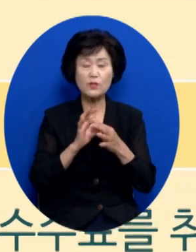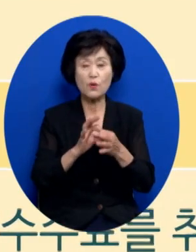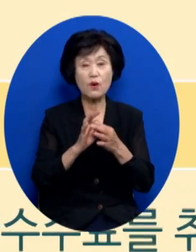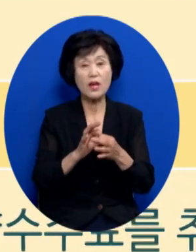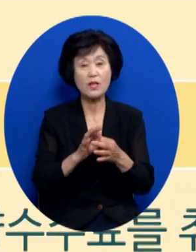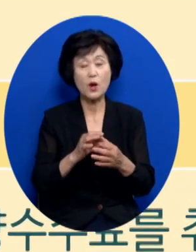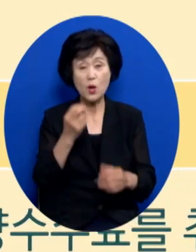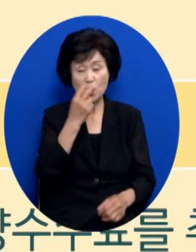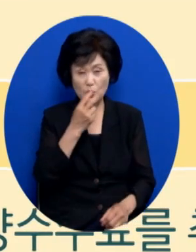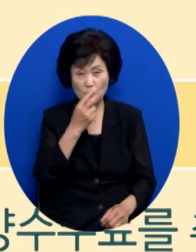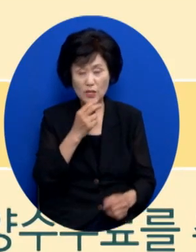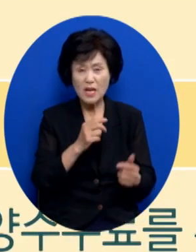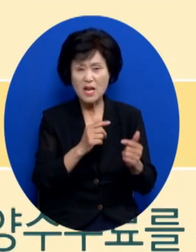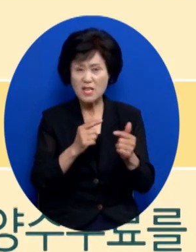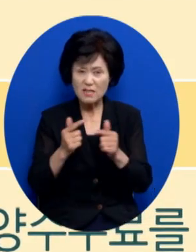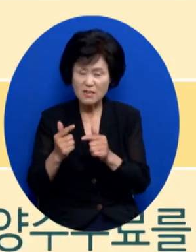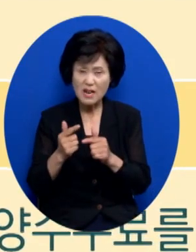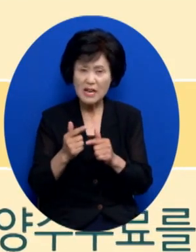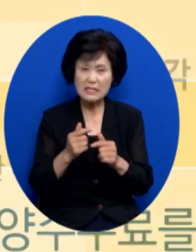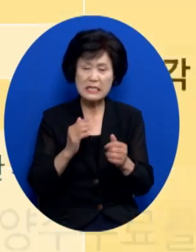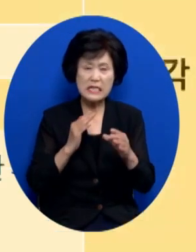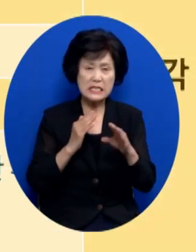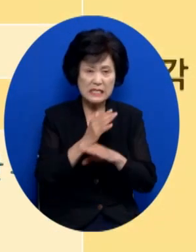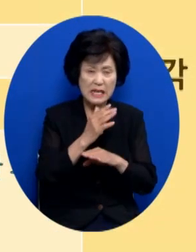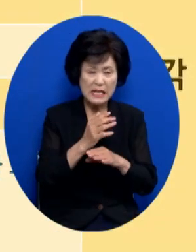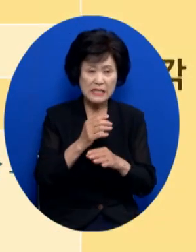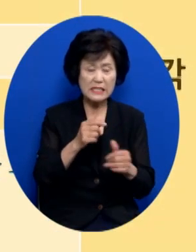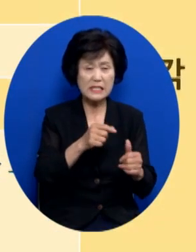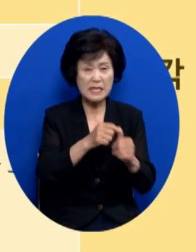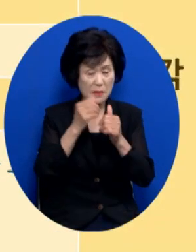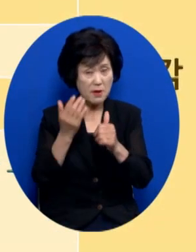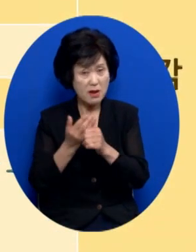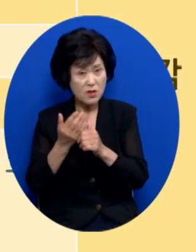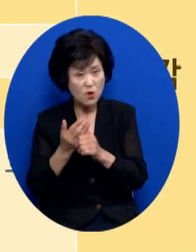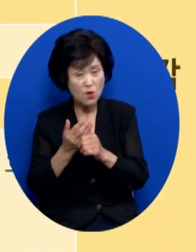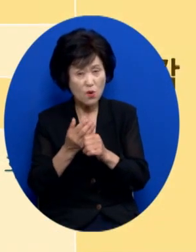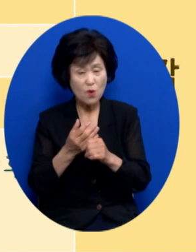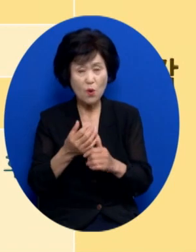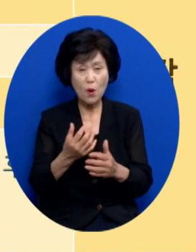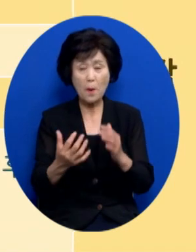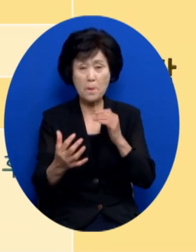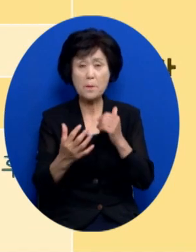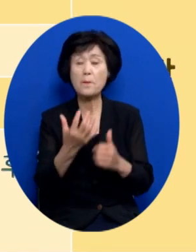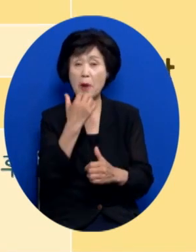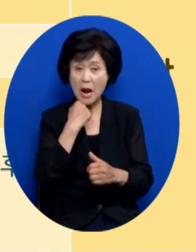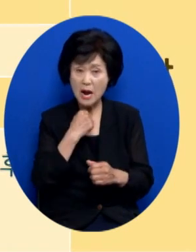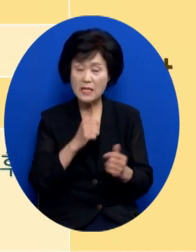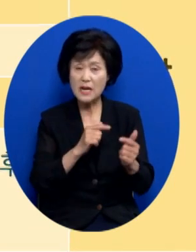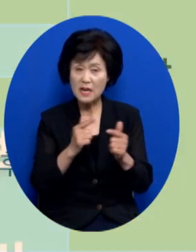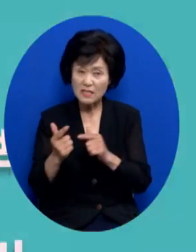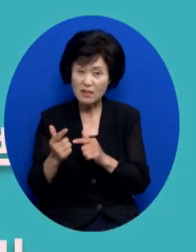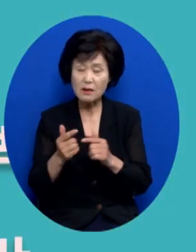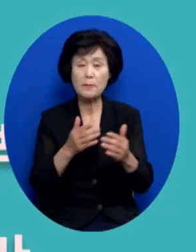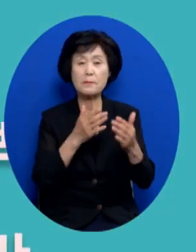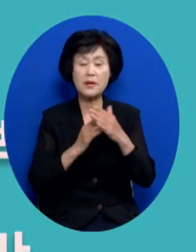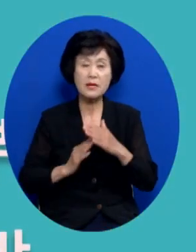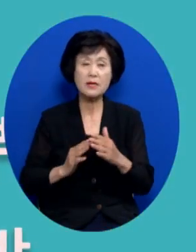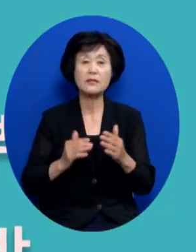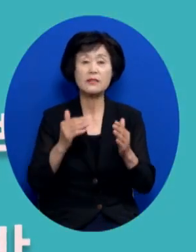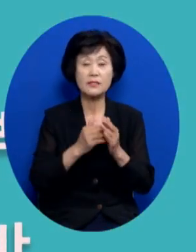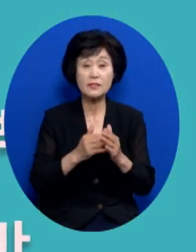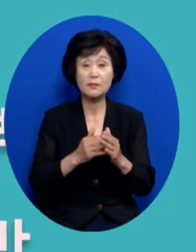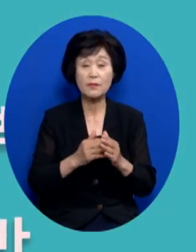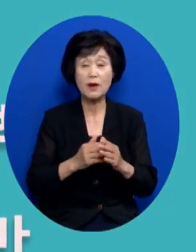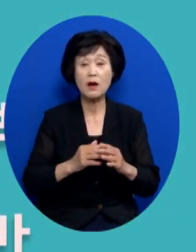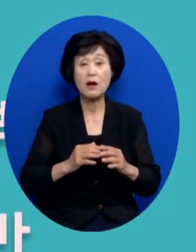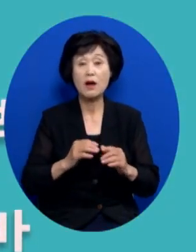대한 조사 등의 의무 위반, 과다한 입양 수수료를 통한 부당 이익 취득 등의 원고 주장은 모두 기각됐으며 국적